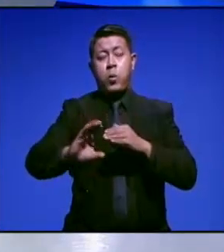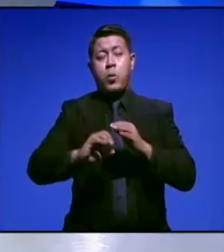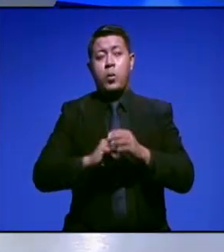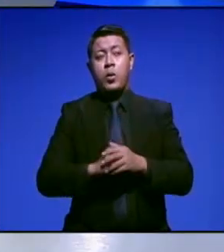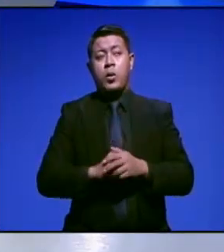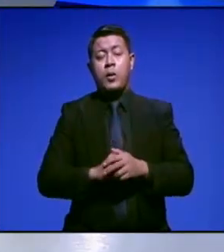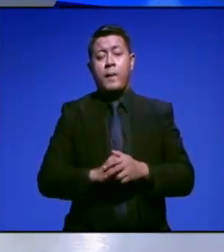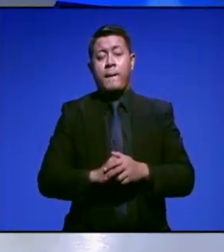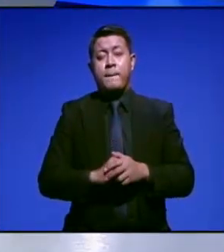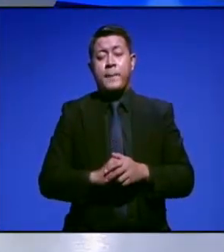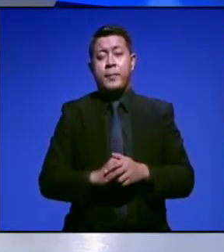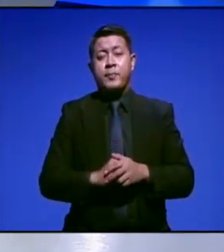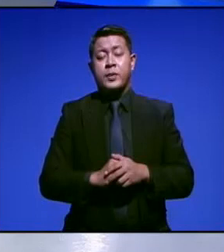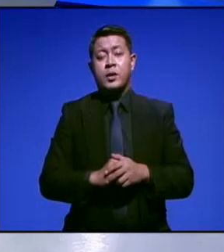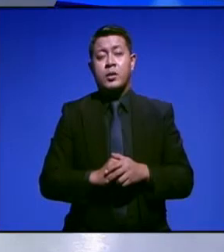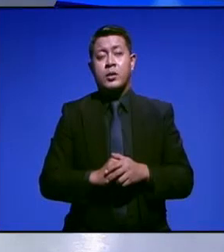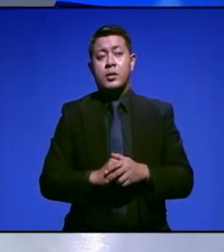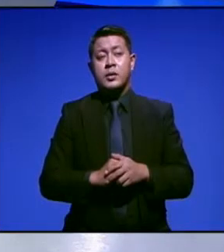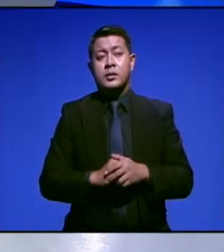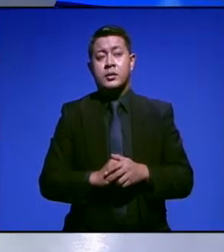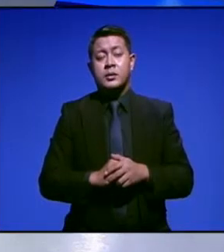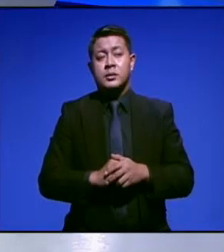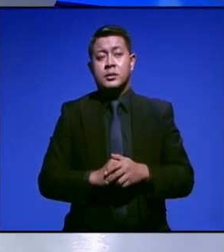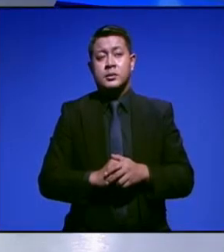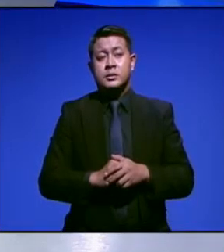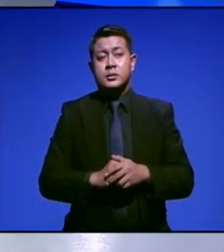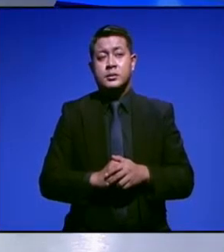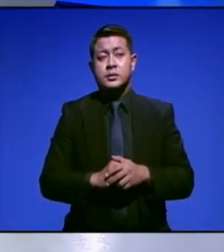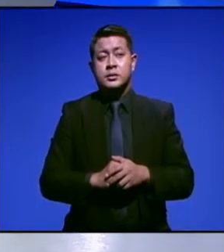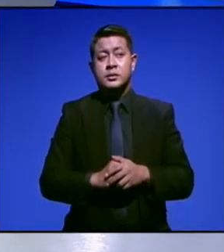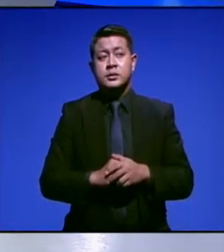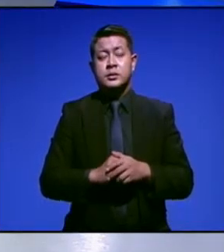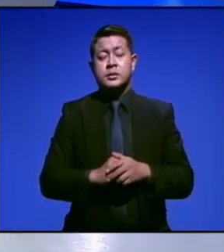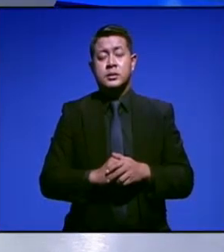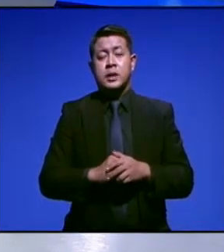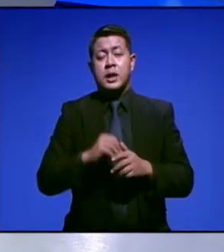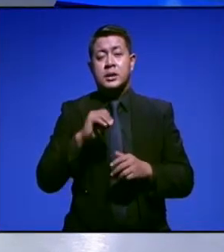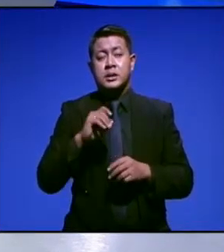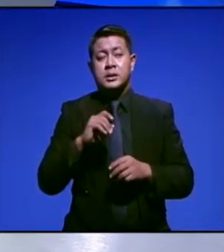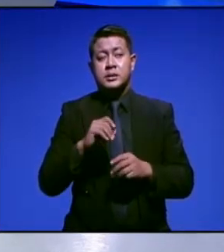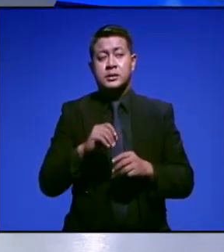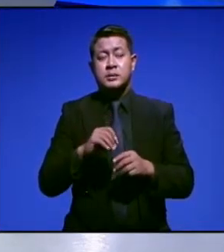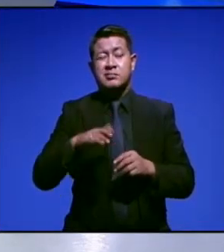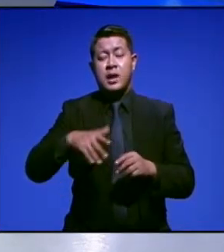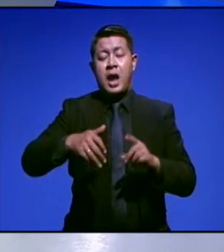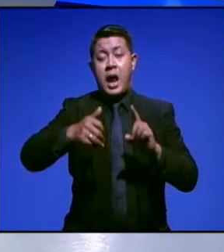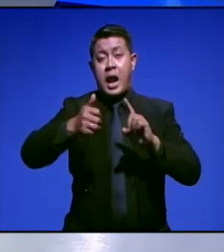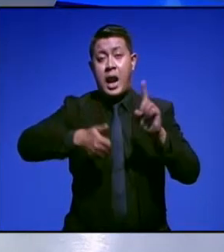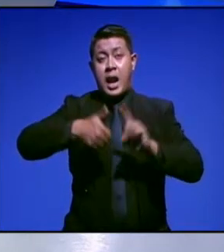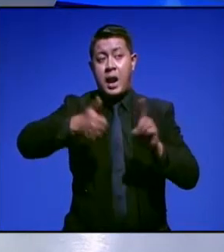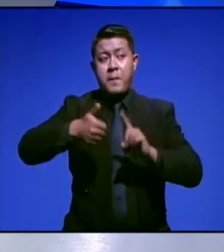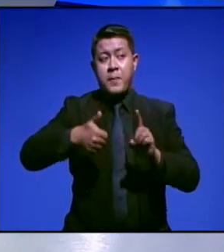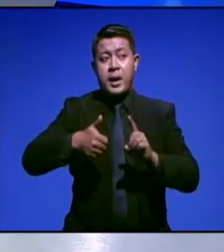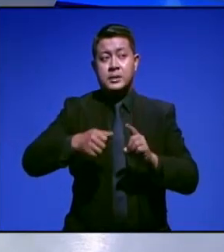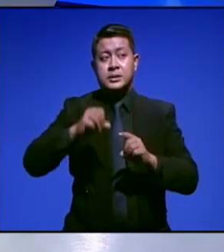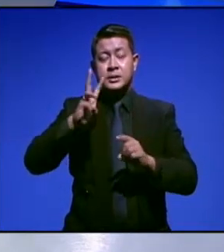19 terbesar mencapai 20 persen dari PDB 108 triliun Yen atau sekitar